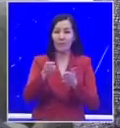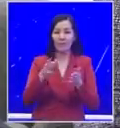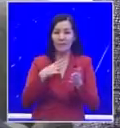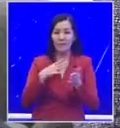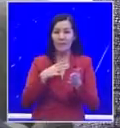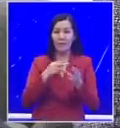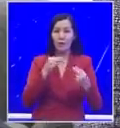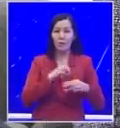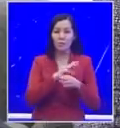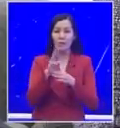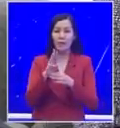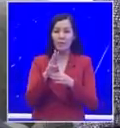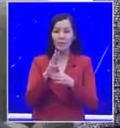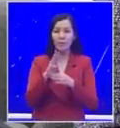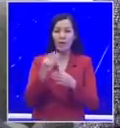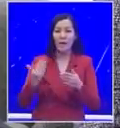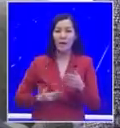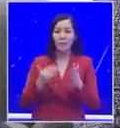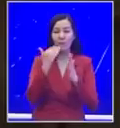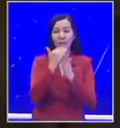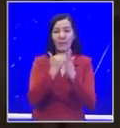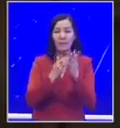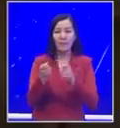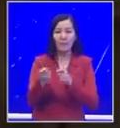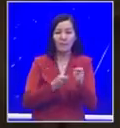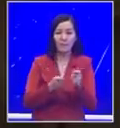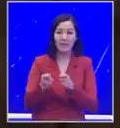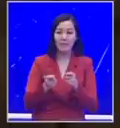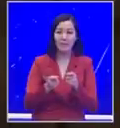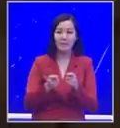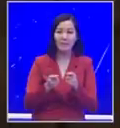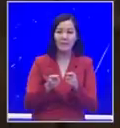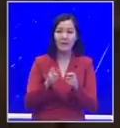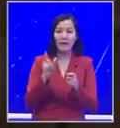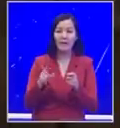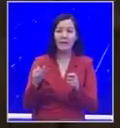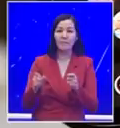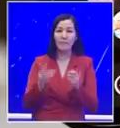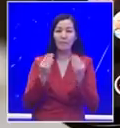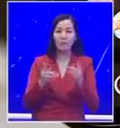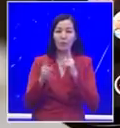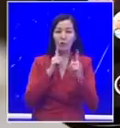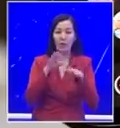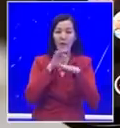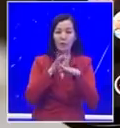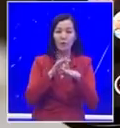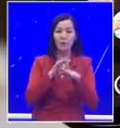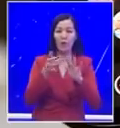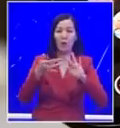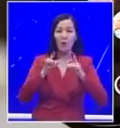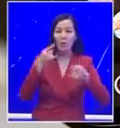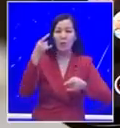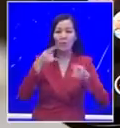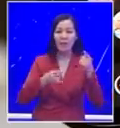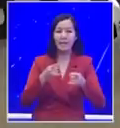байланысты жұмыспен қамту үйлестіру және әлеуметтік бағдарламалар басқармасының өкілдері баспасөз мәслихатын өткізді. Онлайн режиміндегі